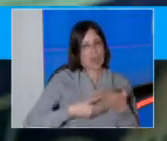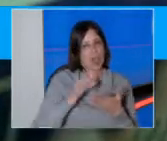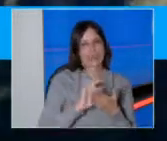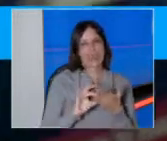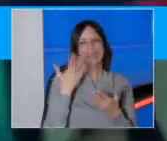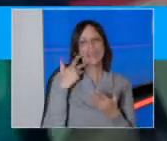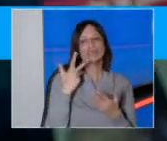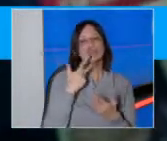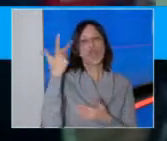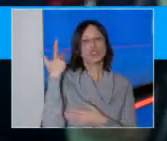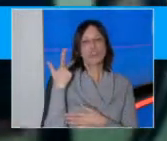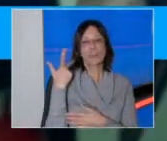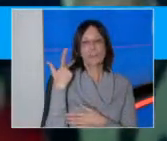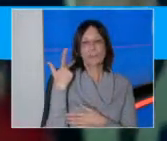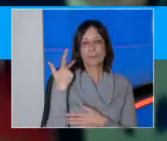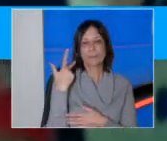כ-3 שנים,